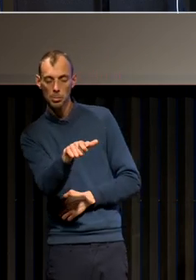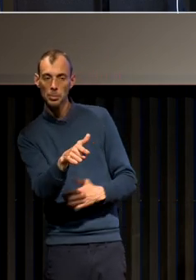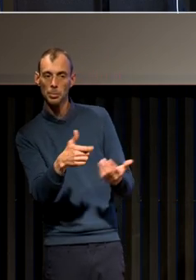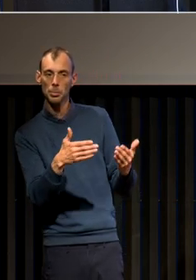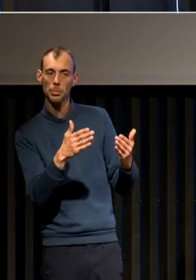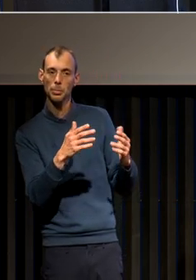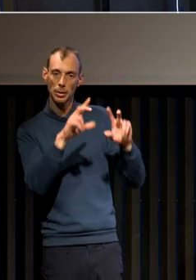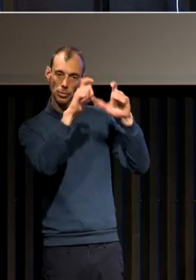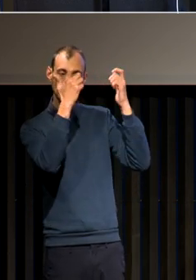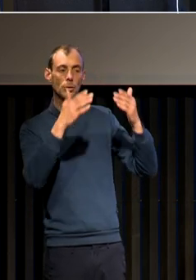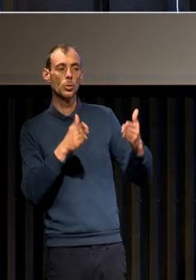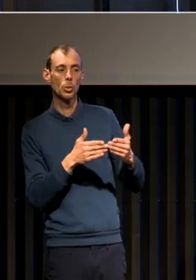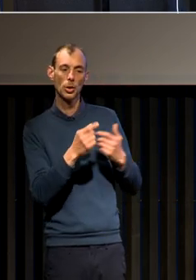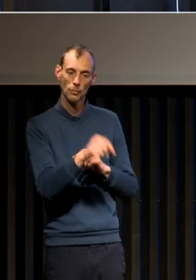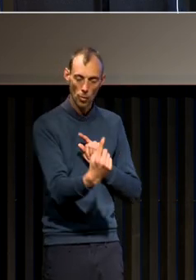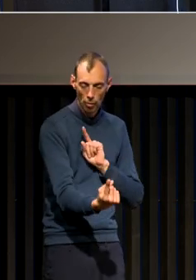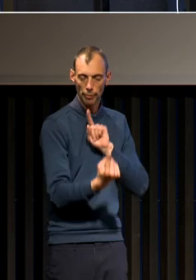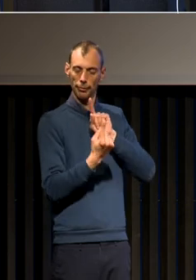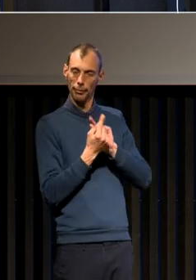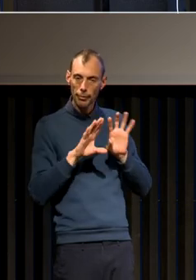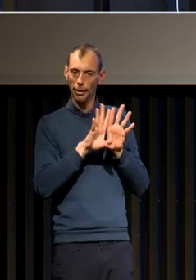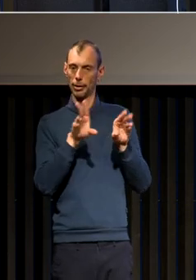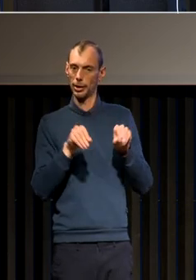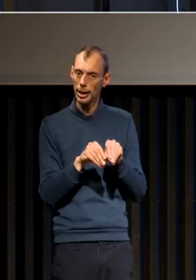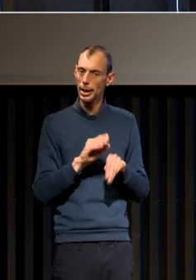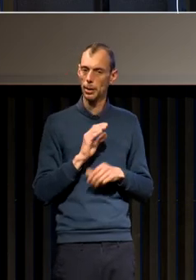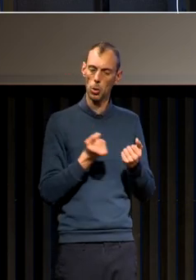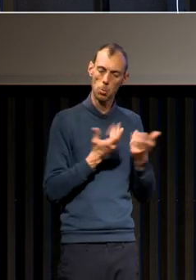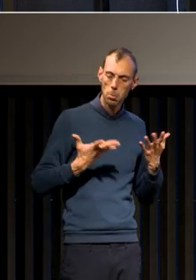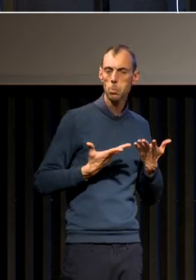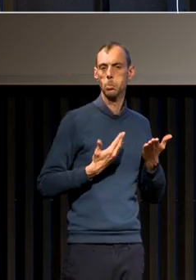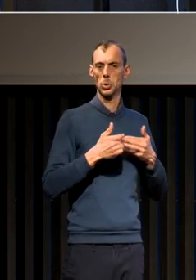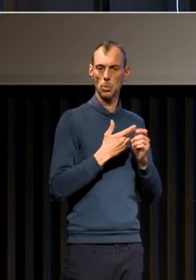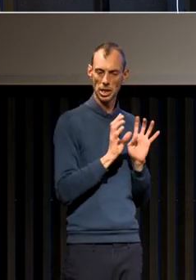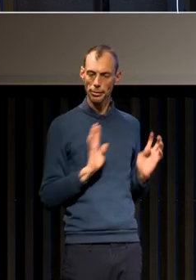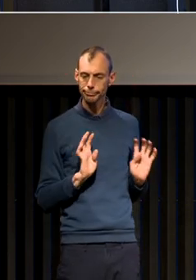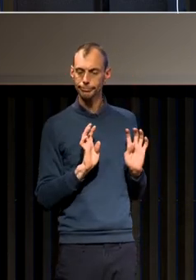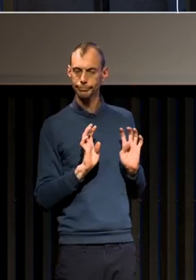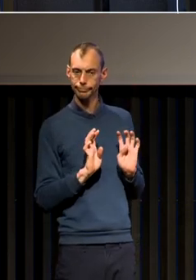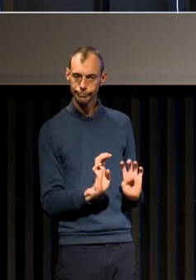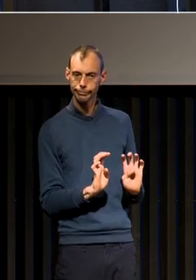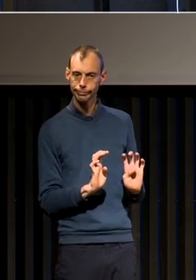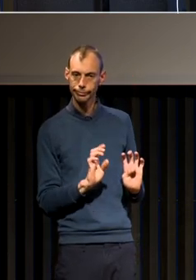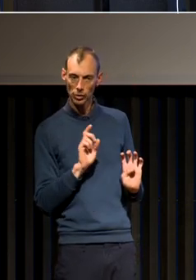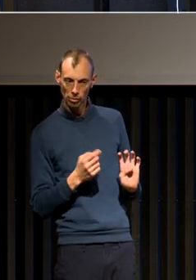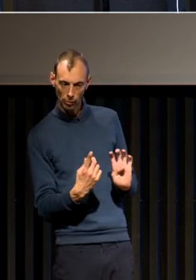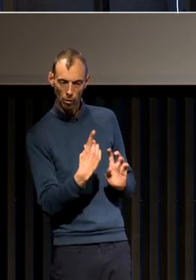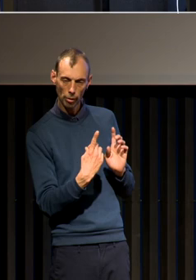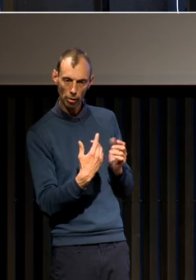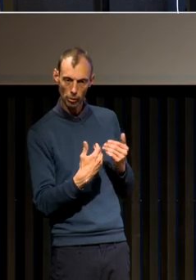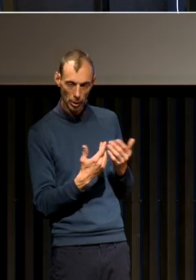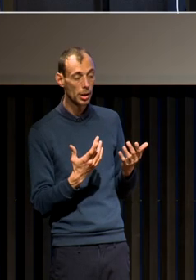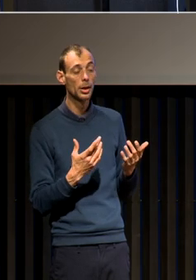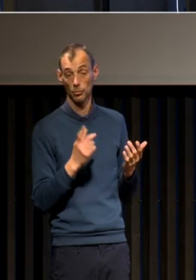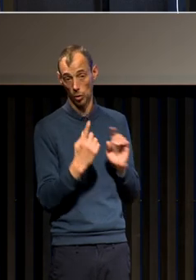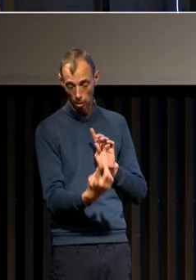l'équipe médicale clinico-biologique pluridisciplinaire. Et il nous est possible également, c'est prévu